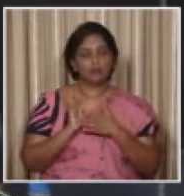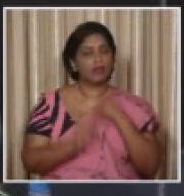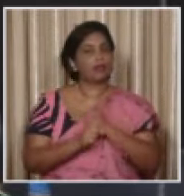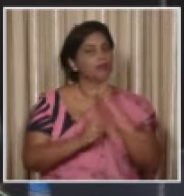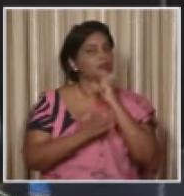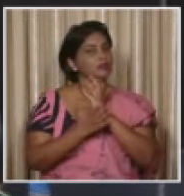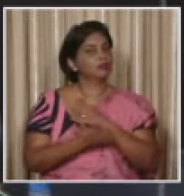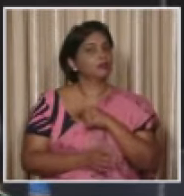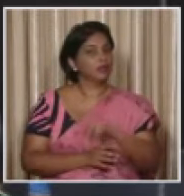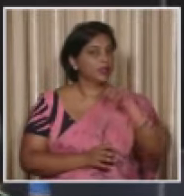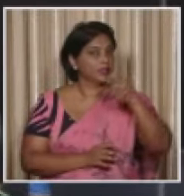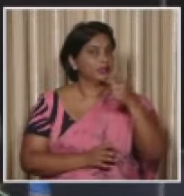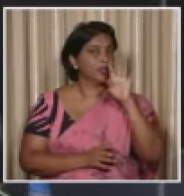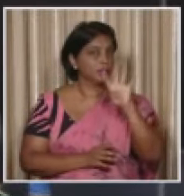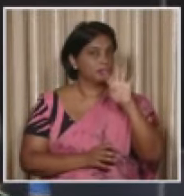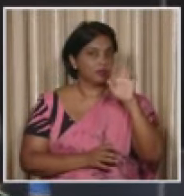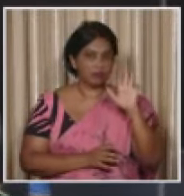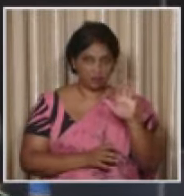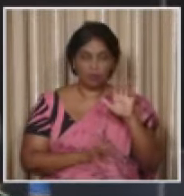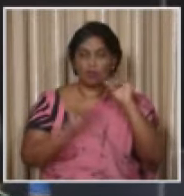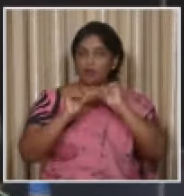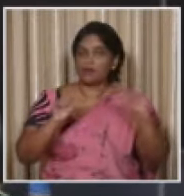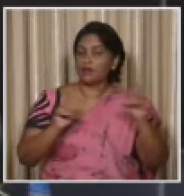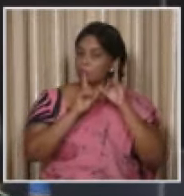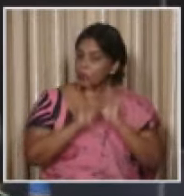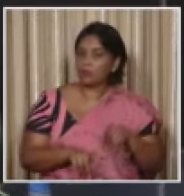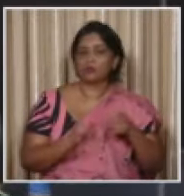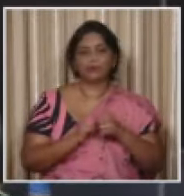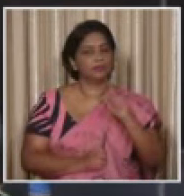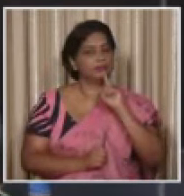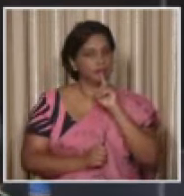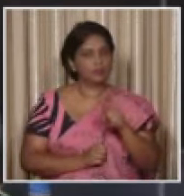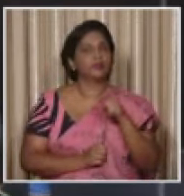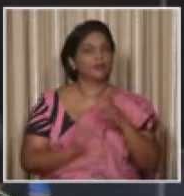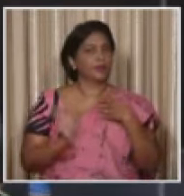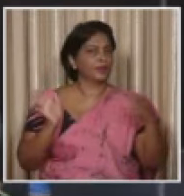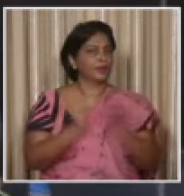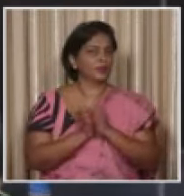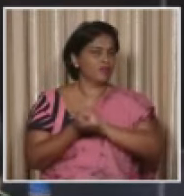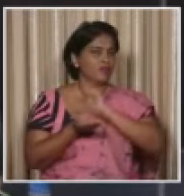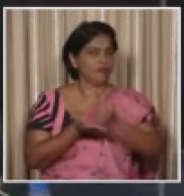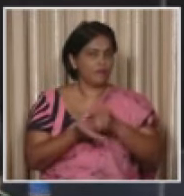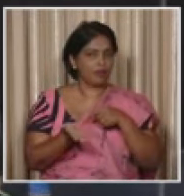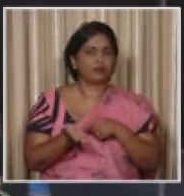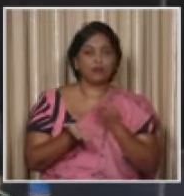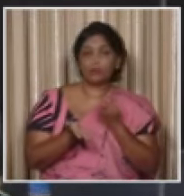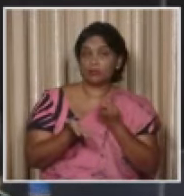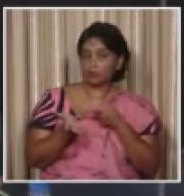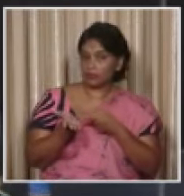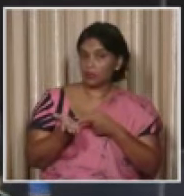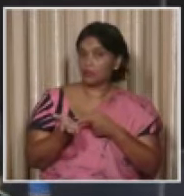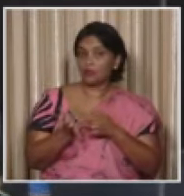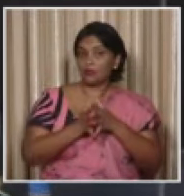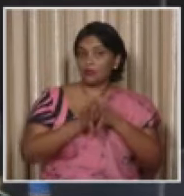ක්‍රම ව්‍යවස්ථාවේ 149 වන වගන්ති අඳුව සඳහන් ඒකාබද්ධ අරමුදලේ තිබෙන අරමුදල් වලට